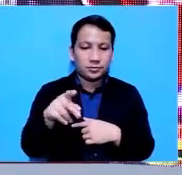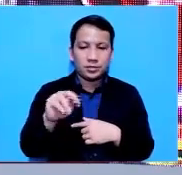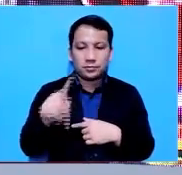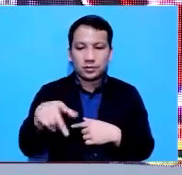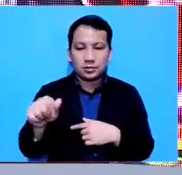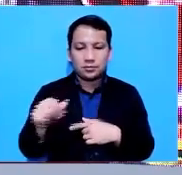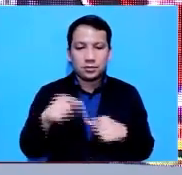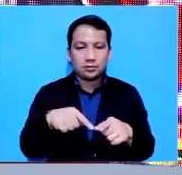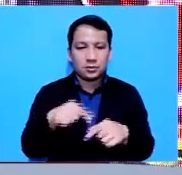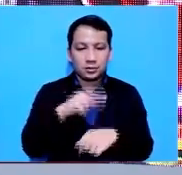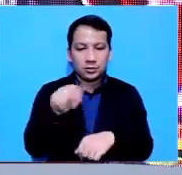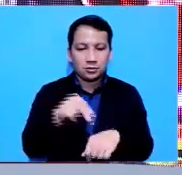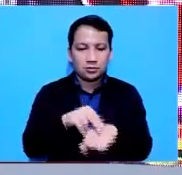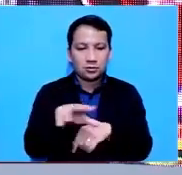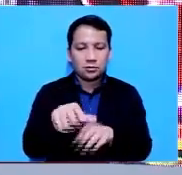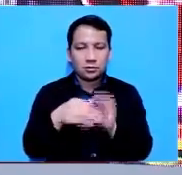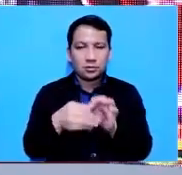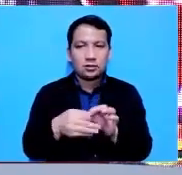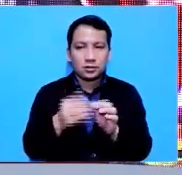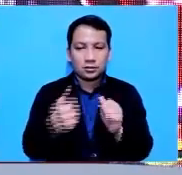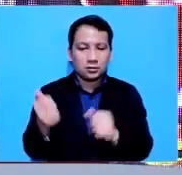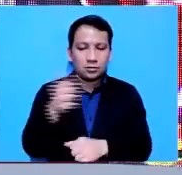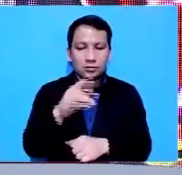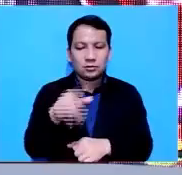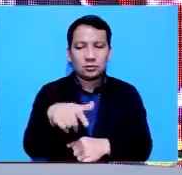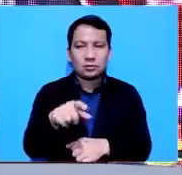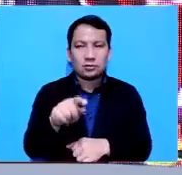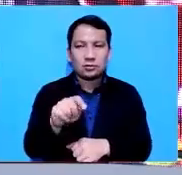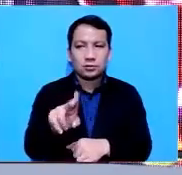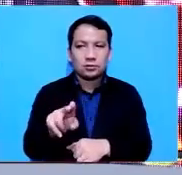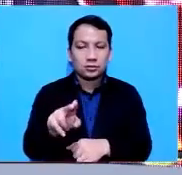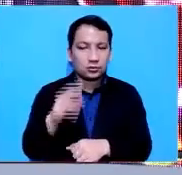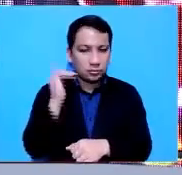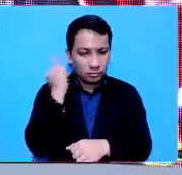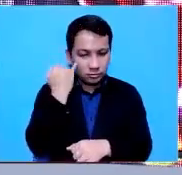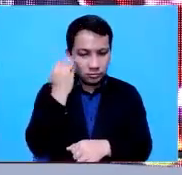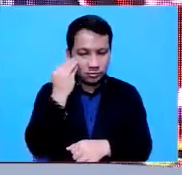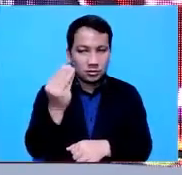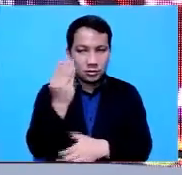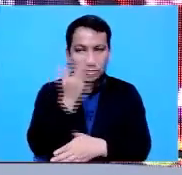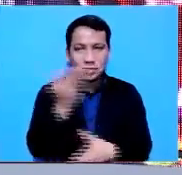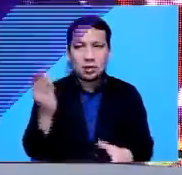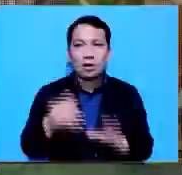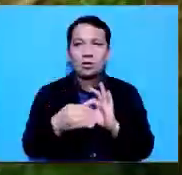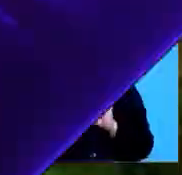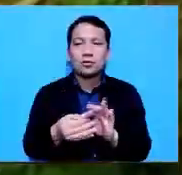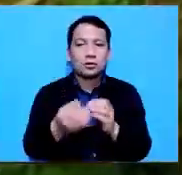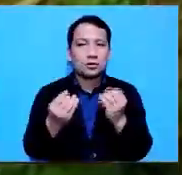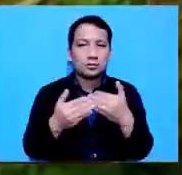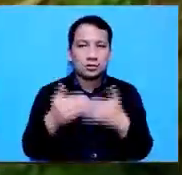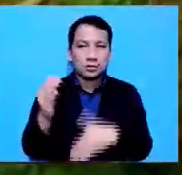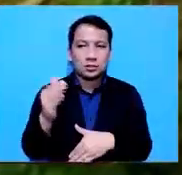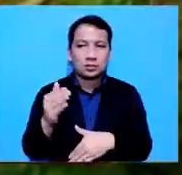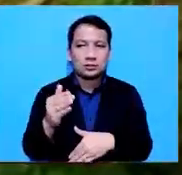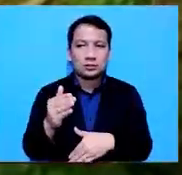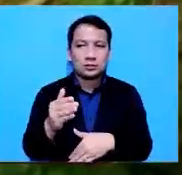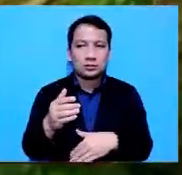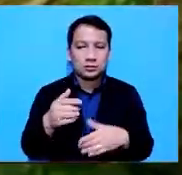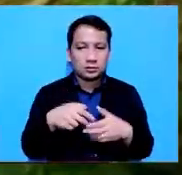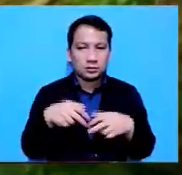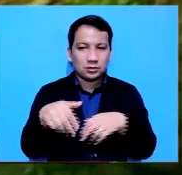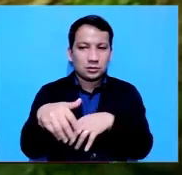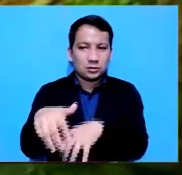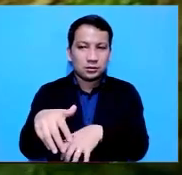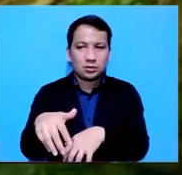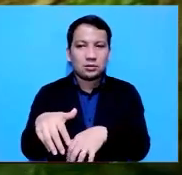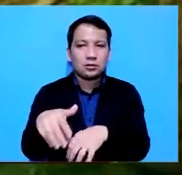Security Council Deputy Director Jonathan Malaya. Ang sabi po ni Malaya, sa dami ng napatumba ng militar na guerrilla front sa bansa, masasabing meron